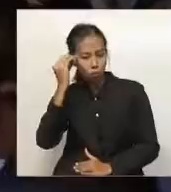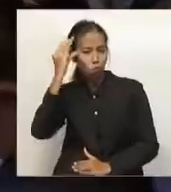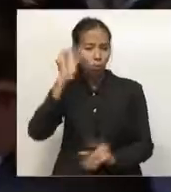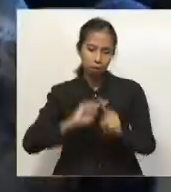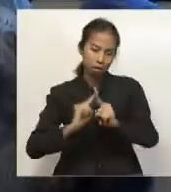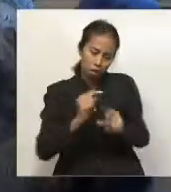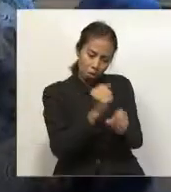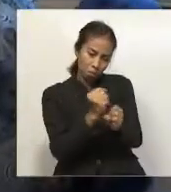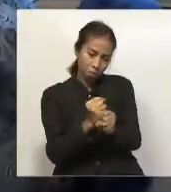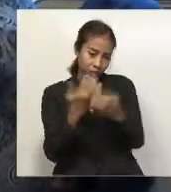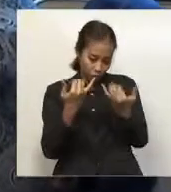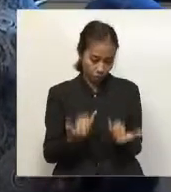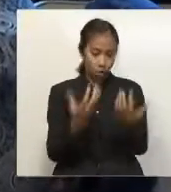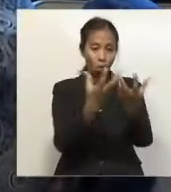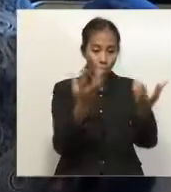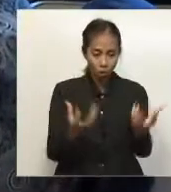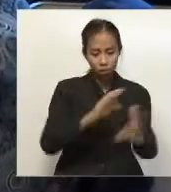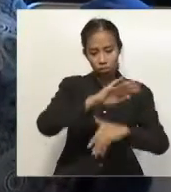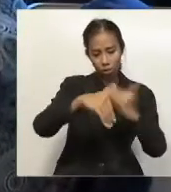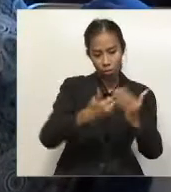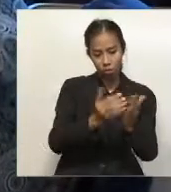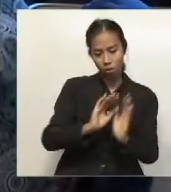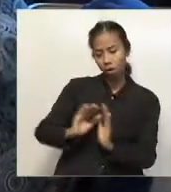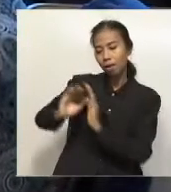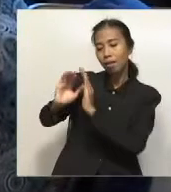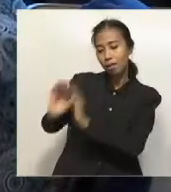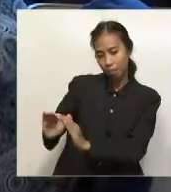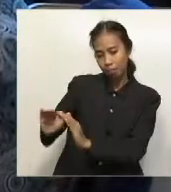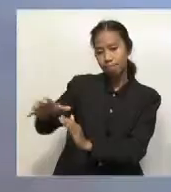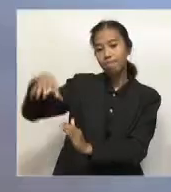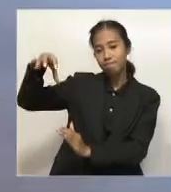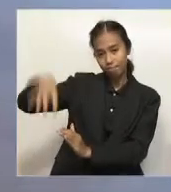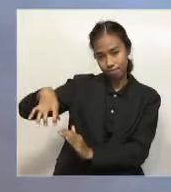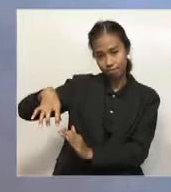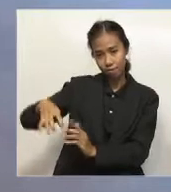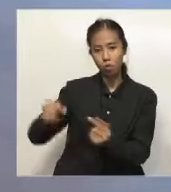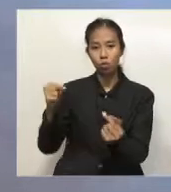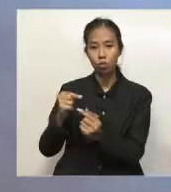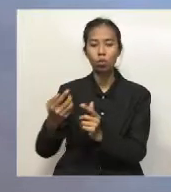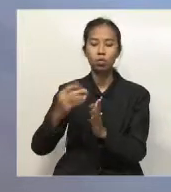ลังจากนี้จะนำไปเก็บรักษาไว้ที่คลังกลางพิพิธภัณฑสถานแห่งชาติอ